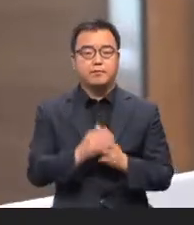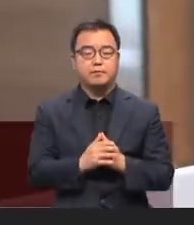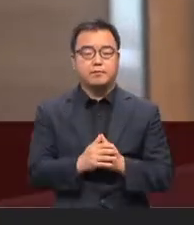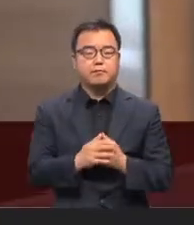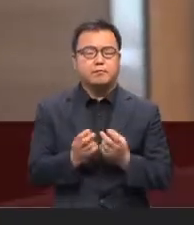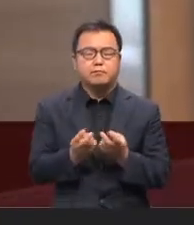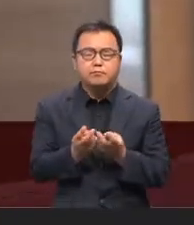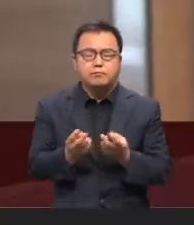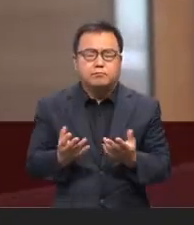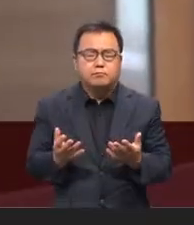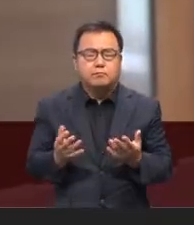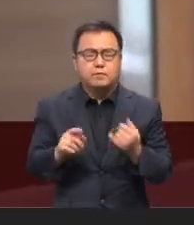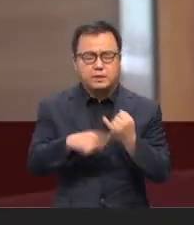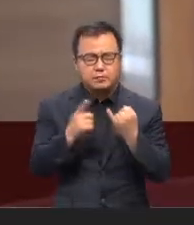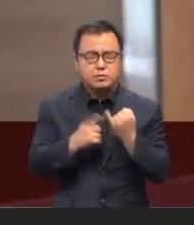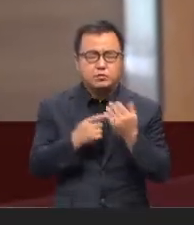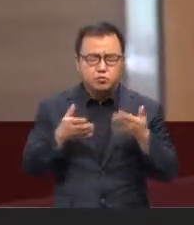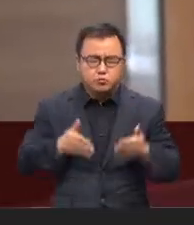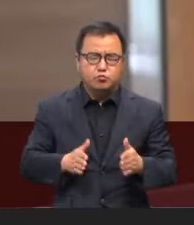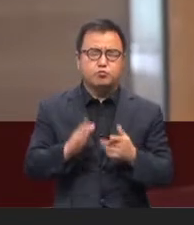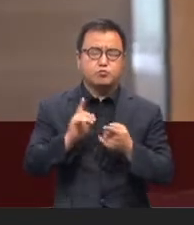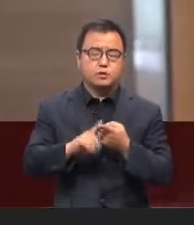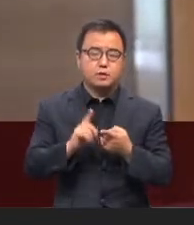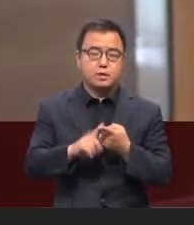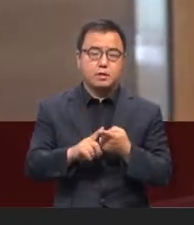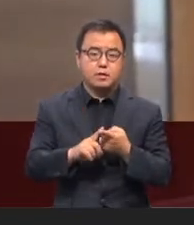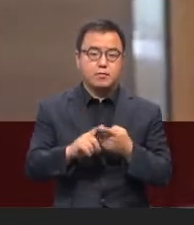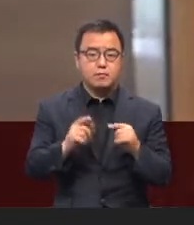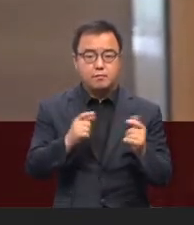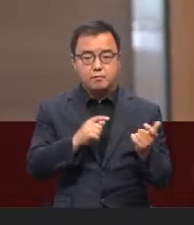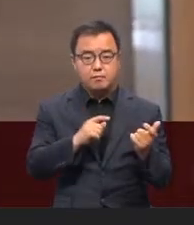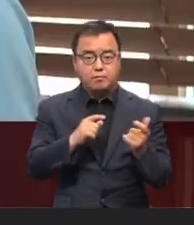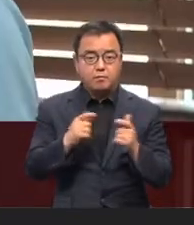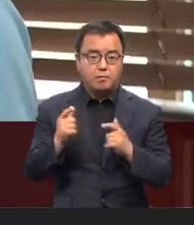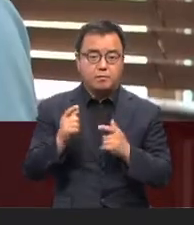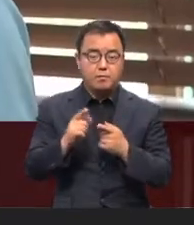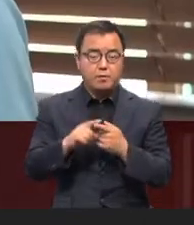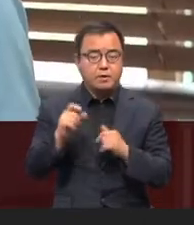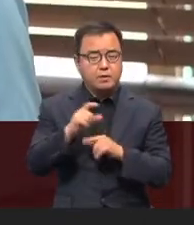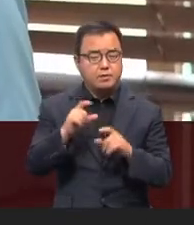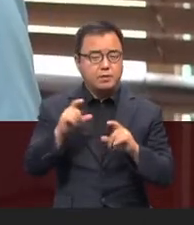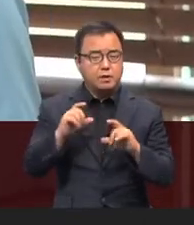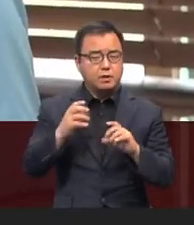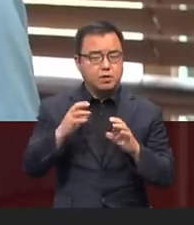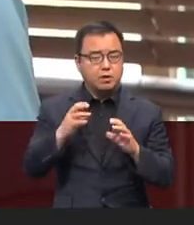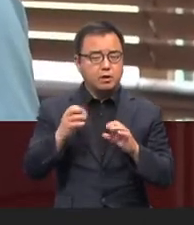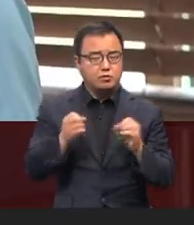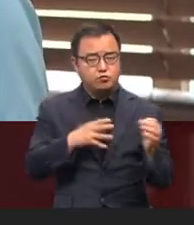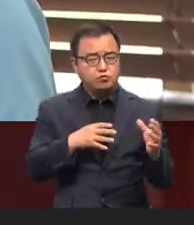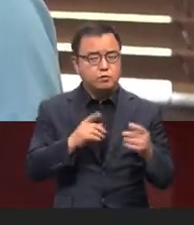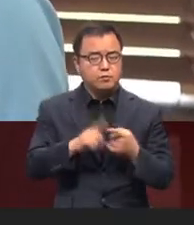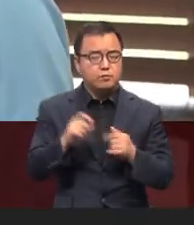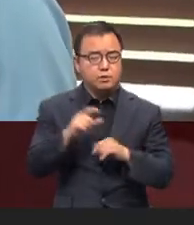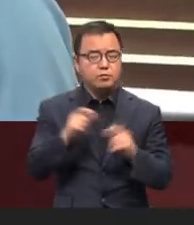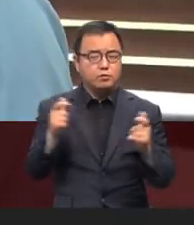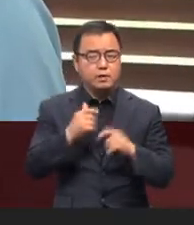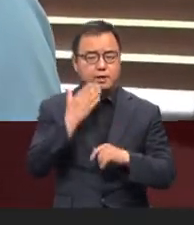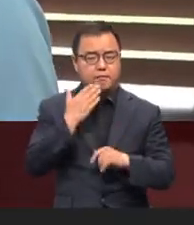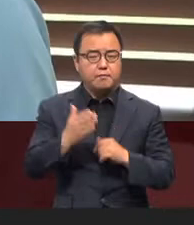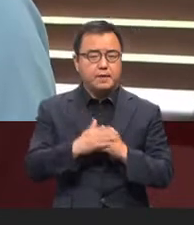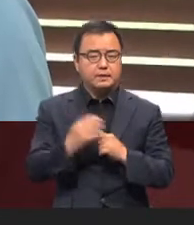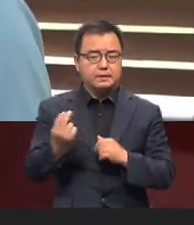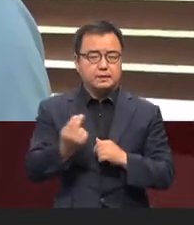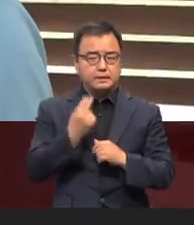불가피한 임신 출산으로 인한 영아육이 범죄율을 감소시킬 수 있고 태아의 생명권과 인부의 자기결정권은 서로 다른